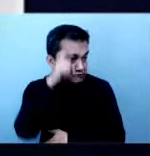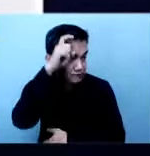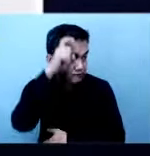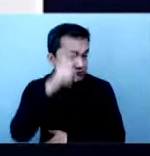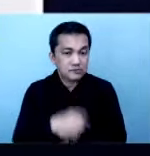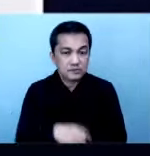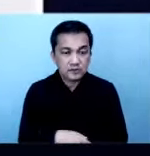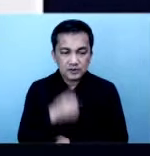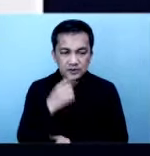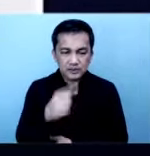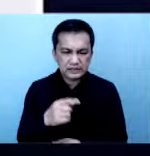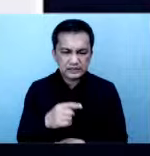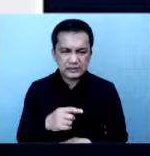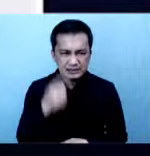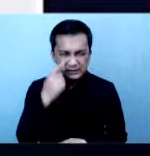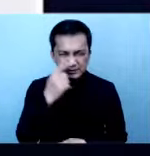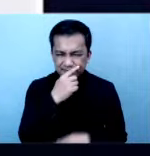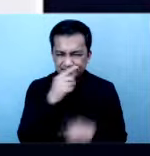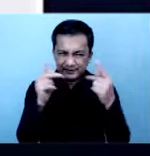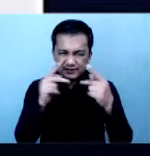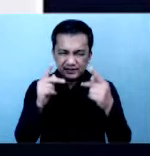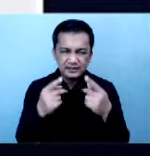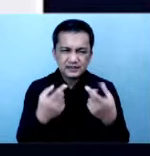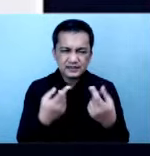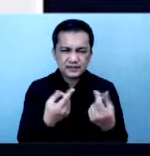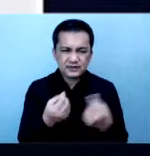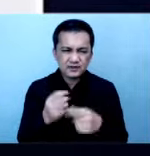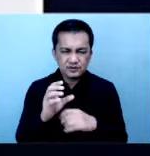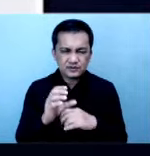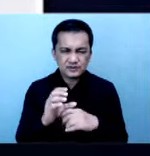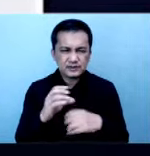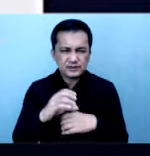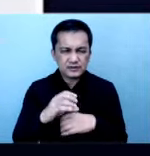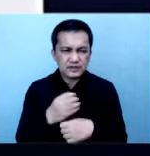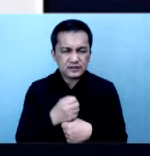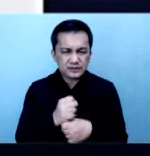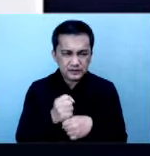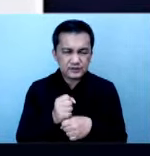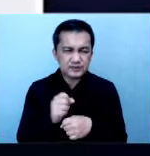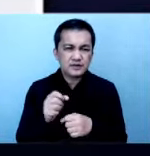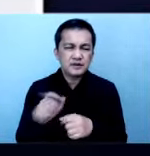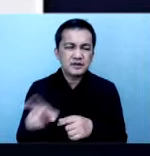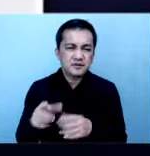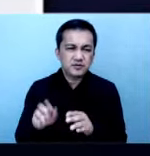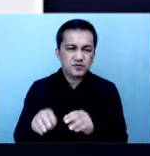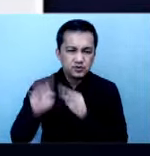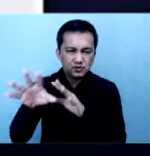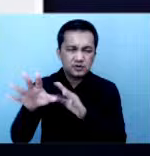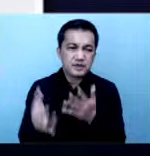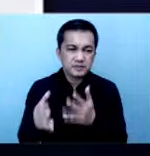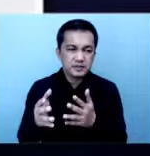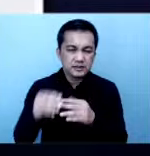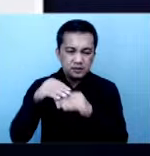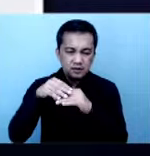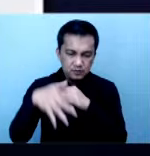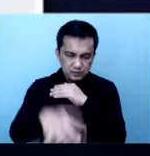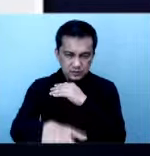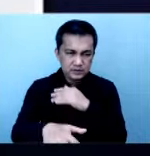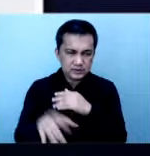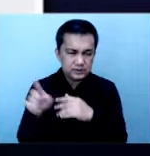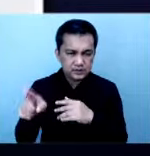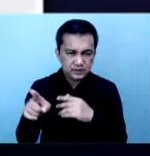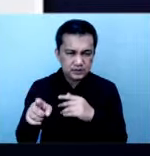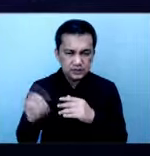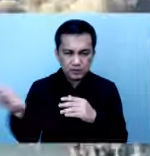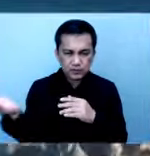ang sakit daw sa mata ng ginagawang konstruksyon sa bundok. May ilan pang nagsabi na baka magdulot ito ng landslide, lalo't pinutol ang